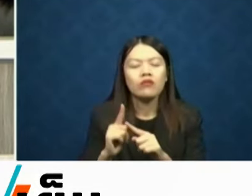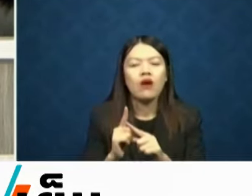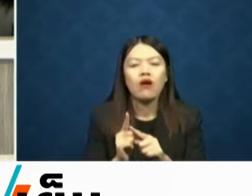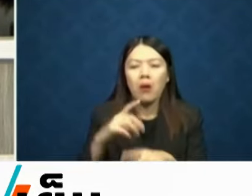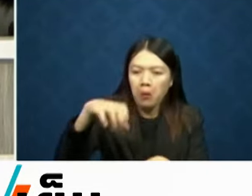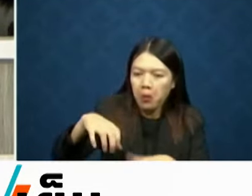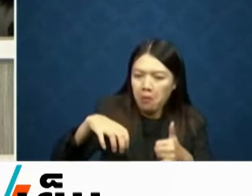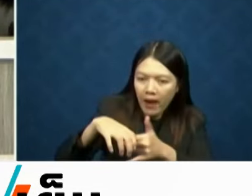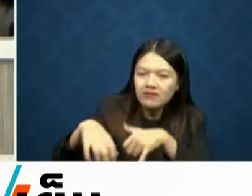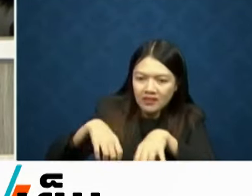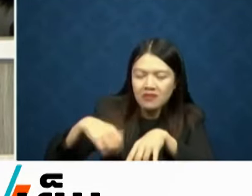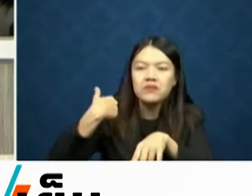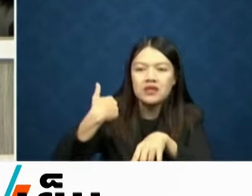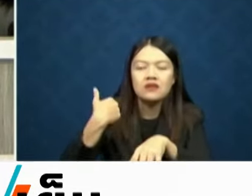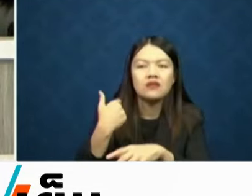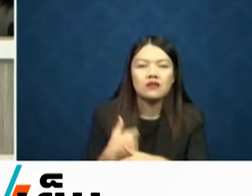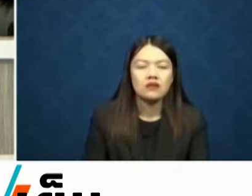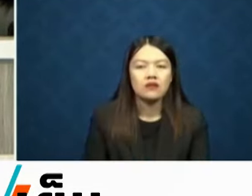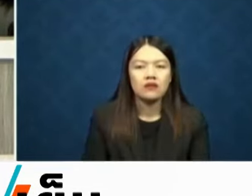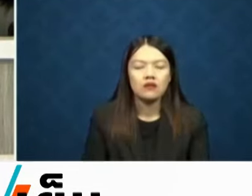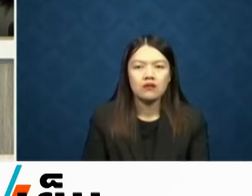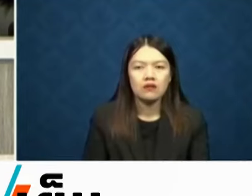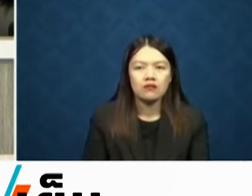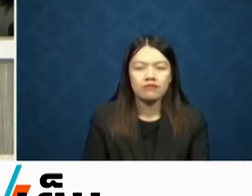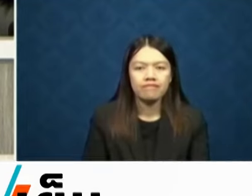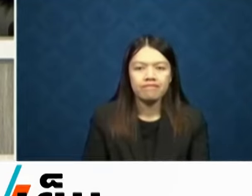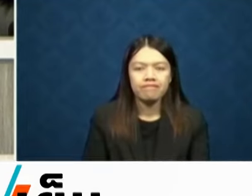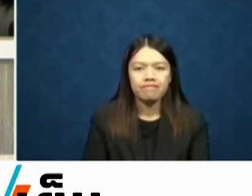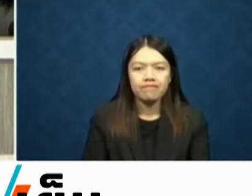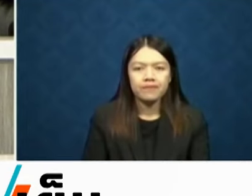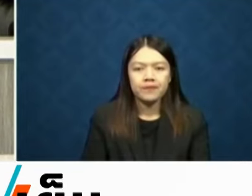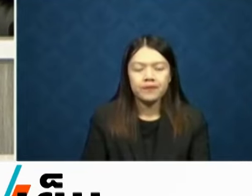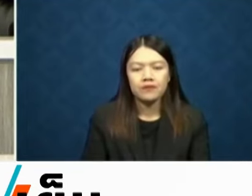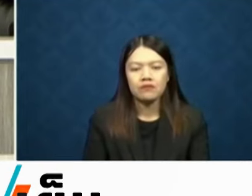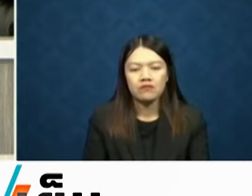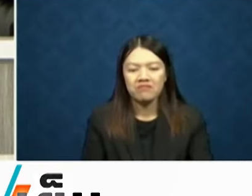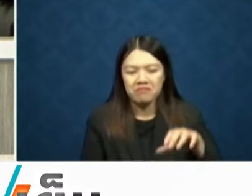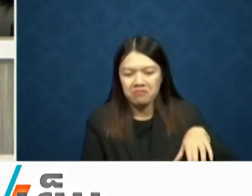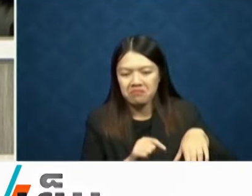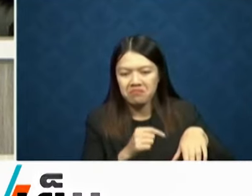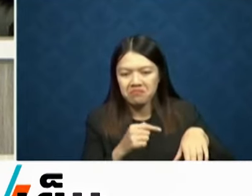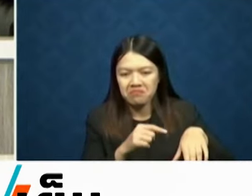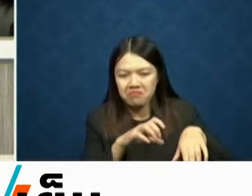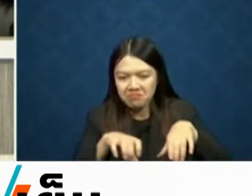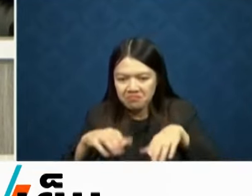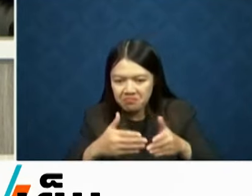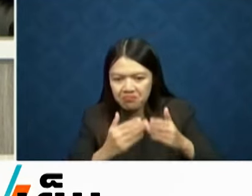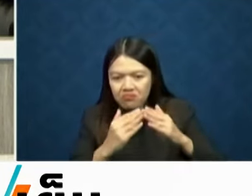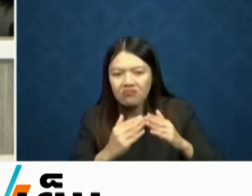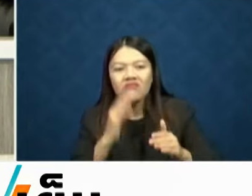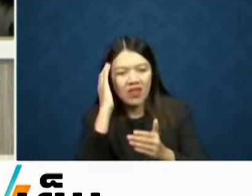ลองคิดดูนะว่าไปแลกกับเงินที่ต้องกู้มาถึง 500,000 ล้านในมุมของคุณเสรีก็มองว่าอาจจะไม่ได้กระตุ้นเศรษฐกิจตาม